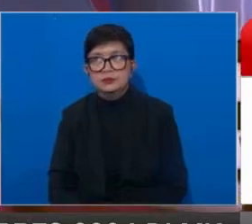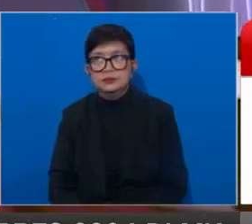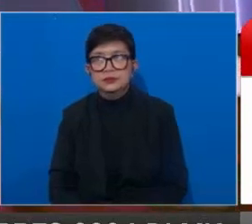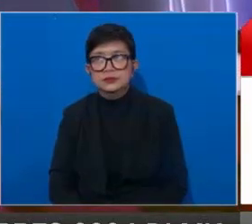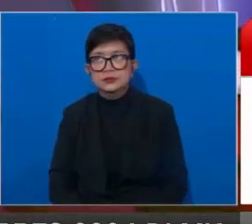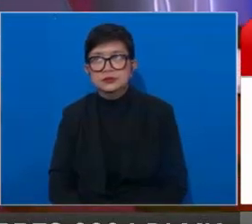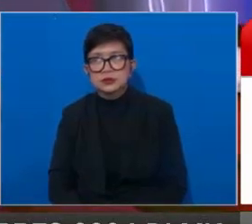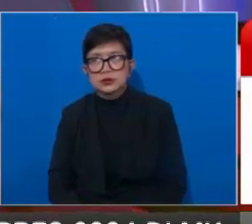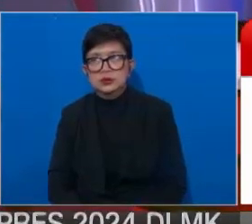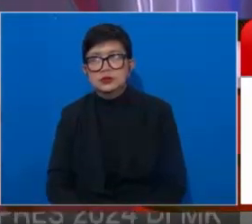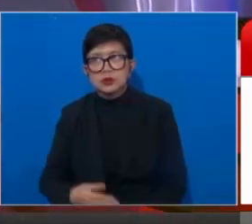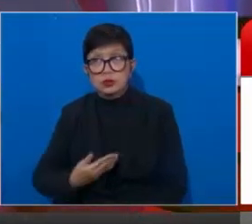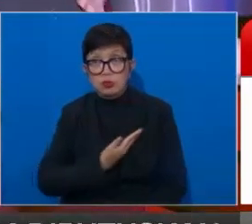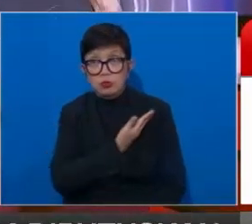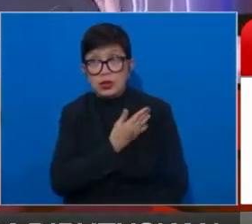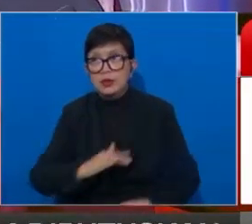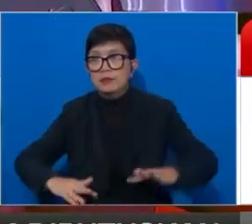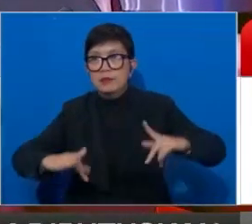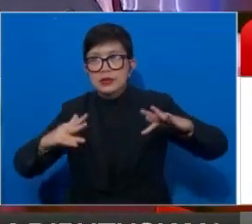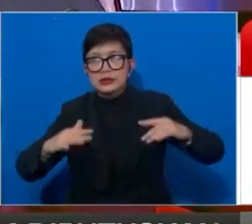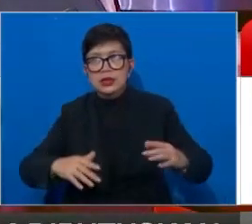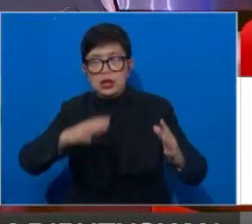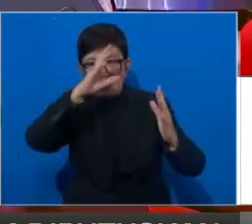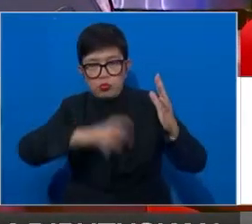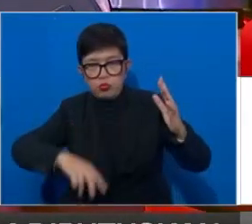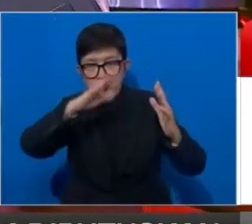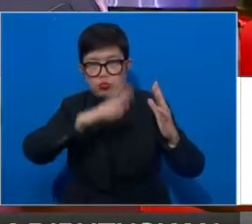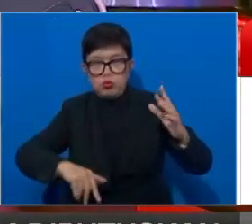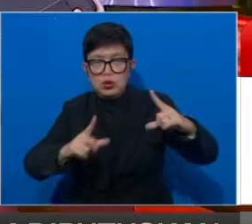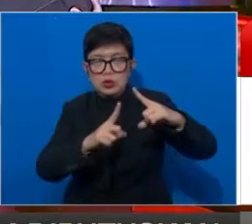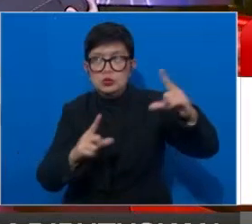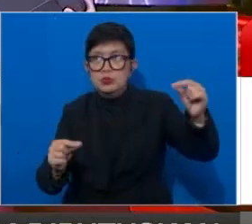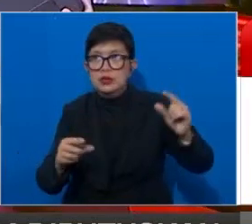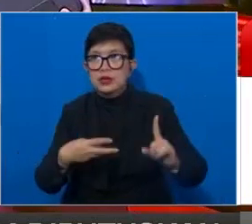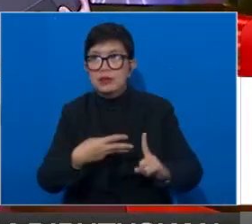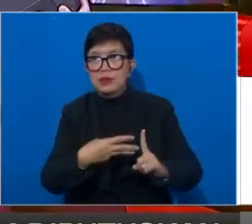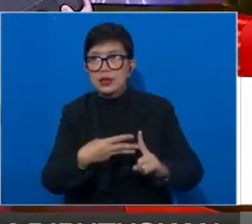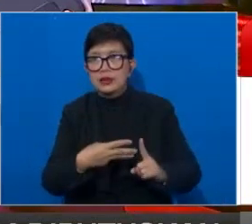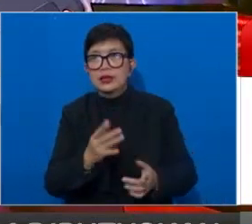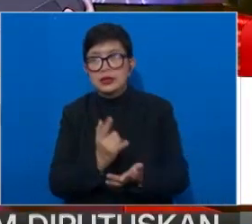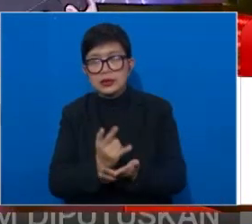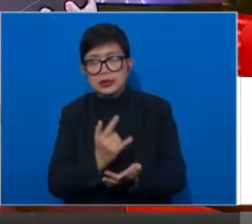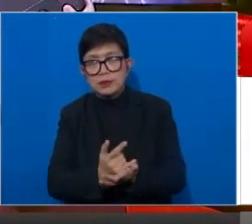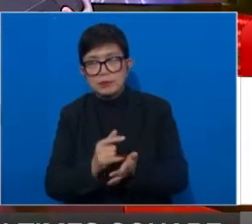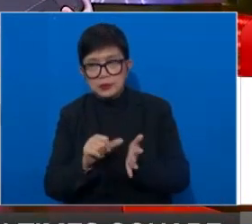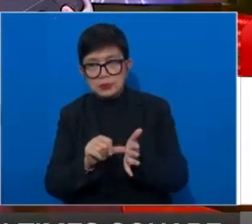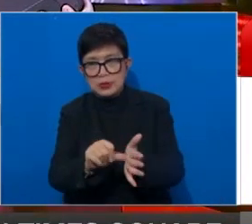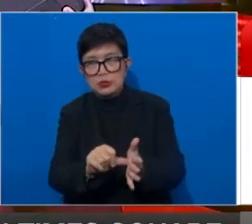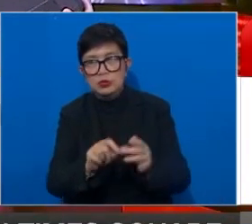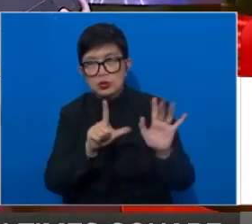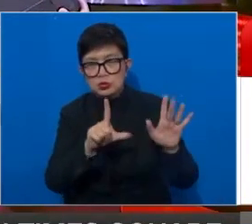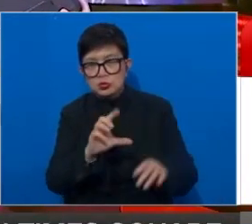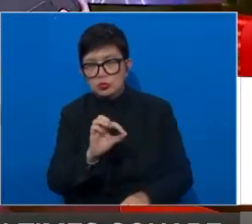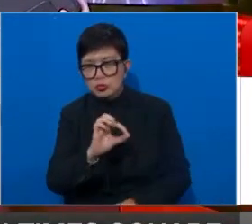Penanganan korban bencana banjir dan tanah longsor di Kabupaten Pesisir Selatan, Sumatera Barat masih terus dilakukan. 70 ribu lebih warga di